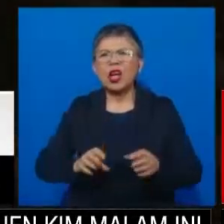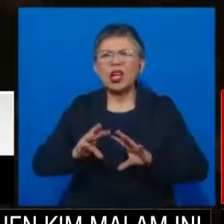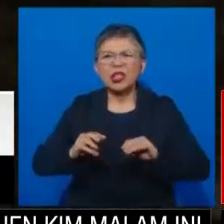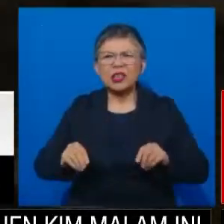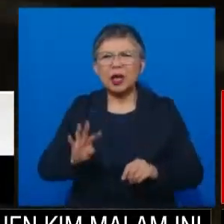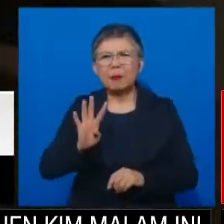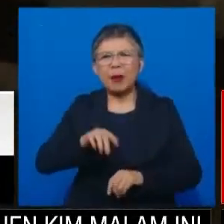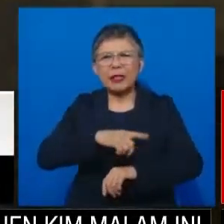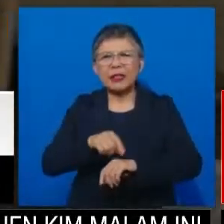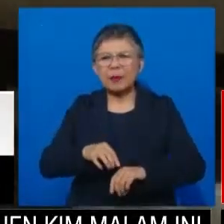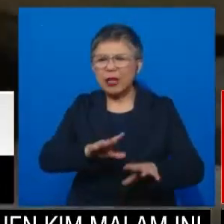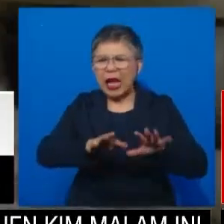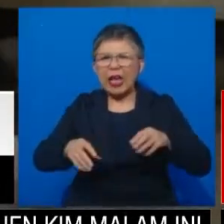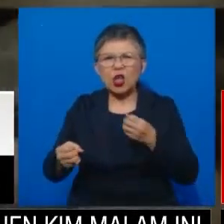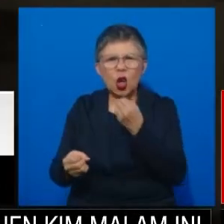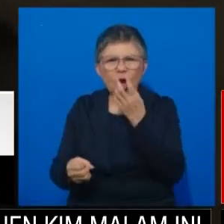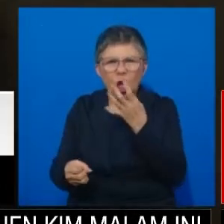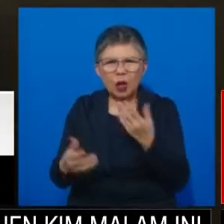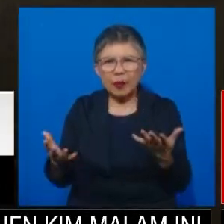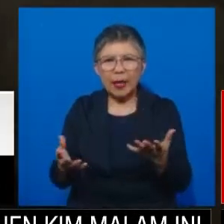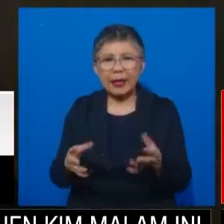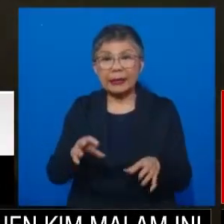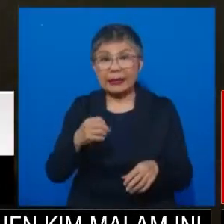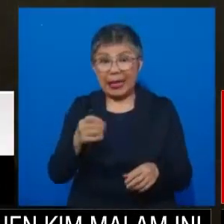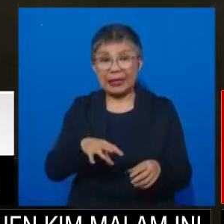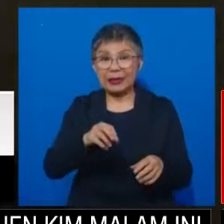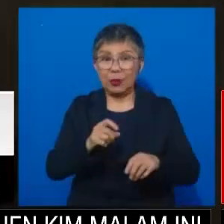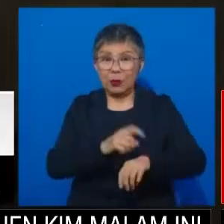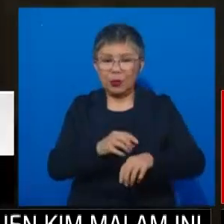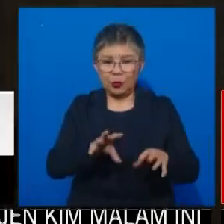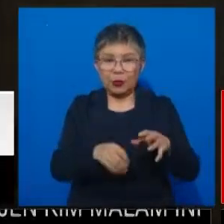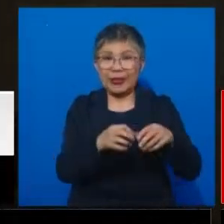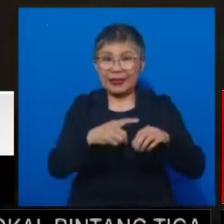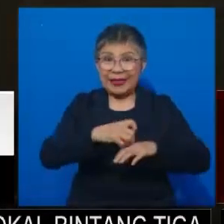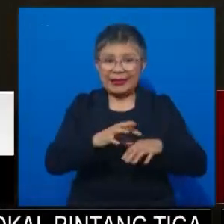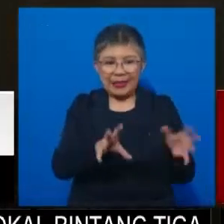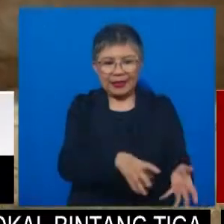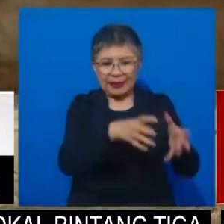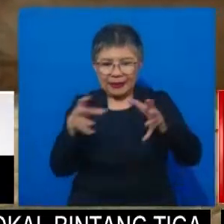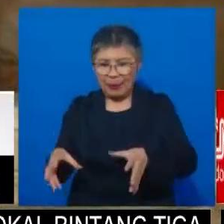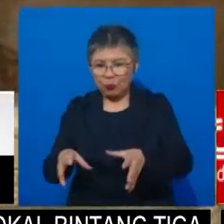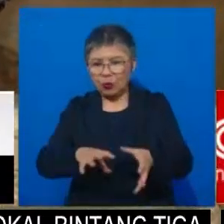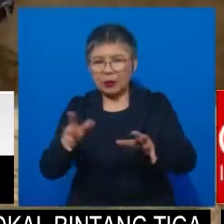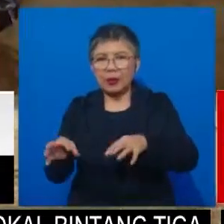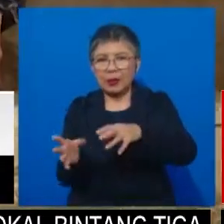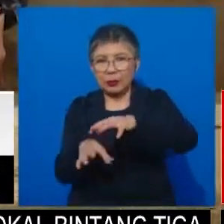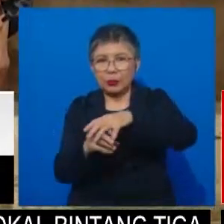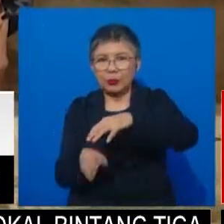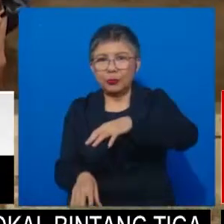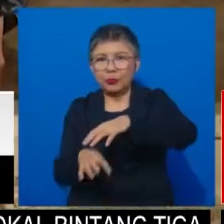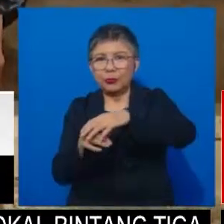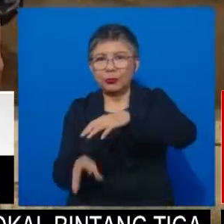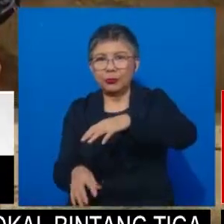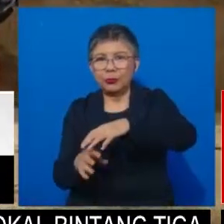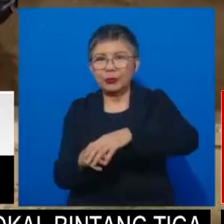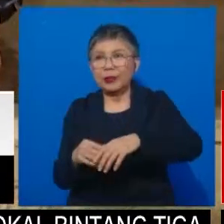jam, kini waktunya memindahkan cacing di atas perahu ke dalam kolam penampungan. Kolam penampungan tepat berada di